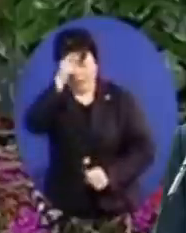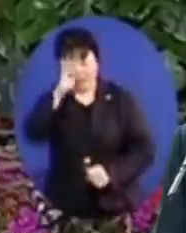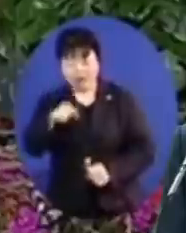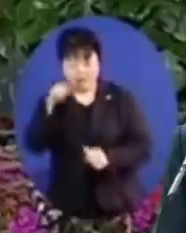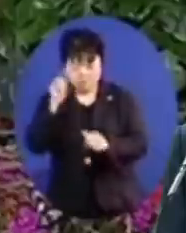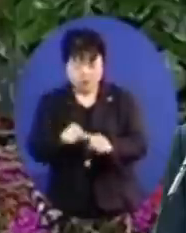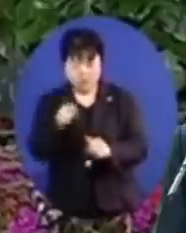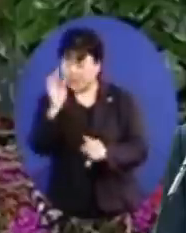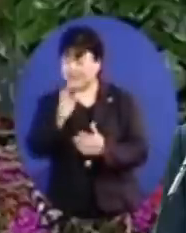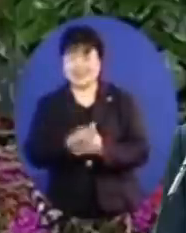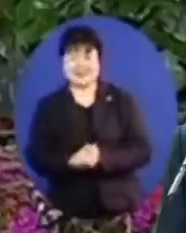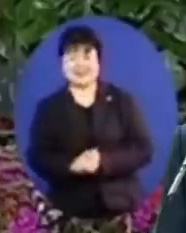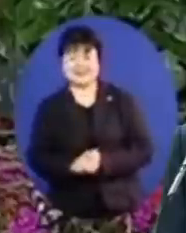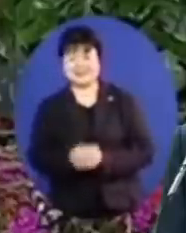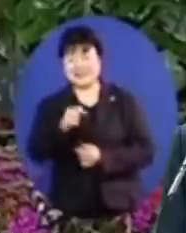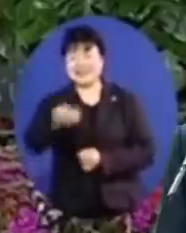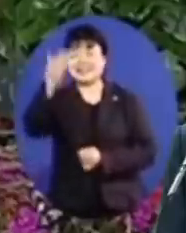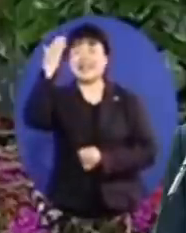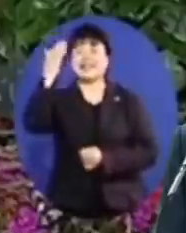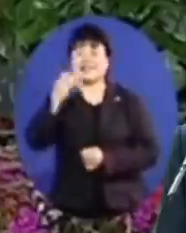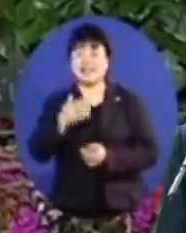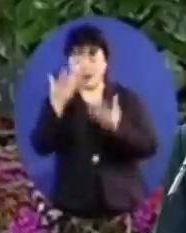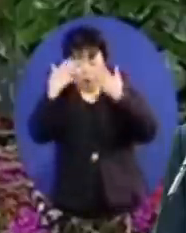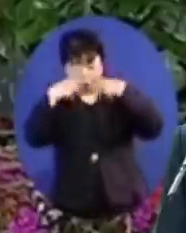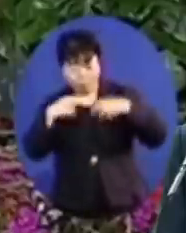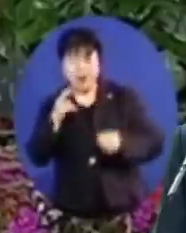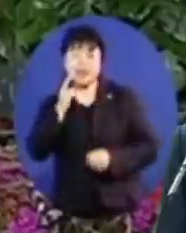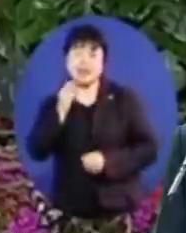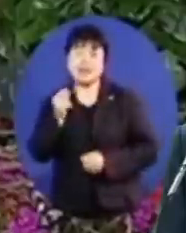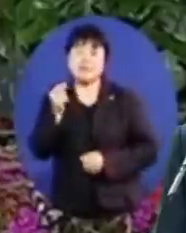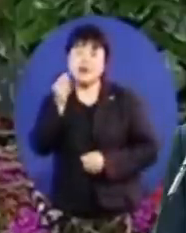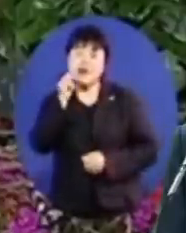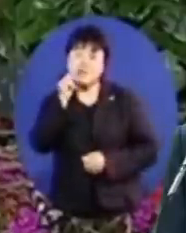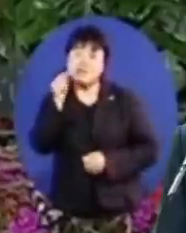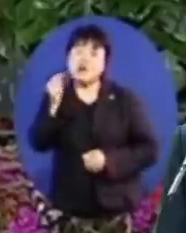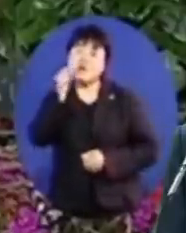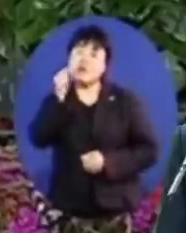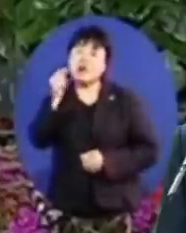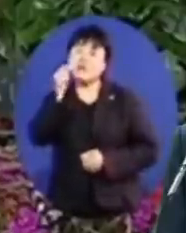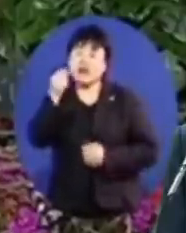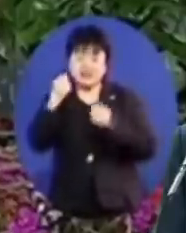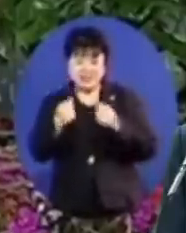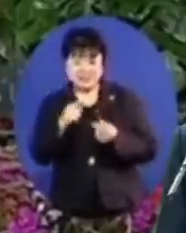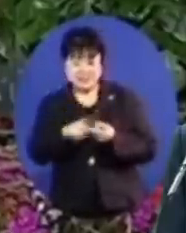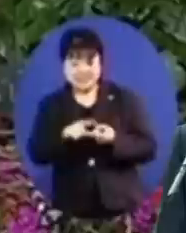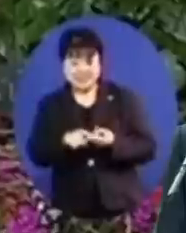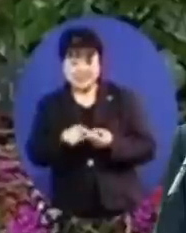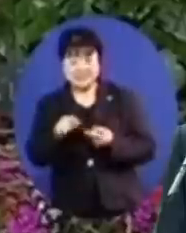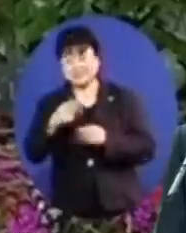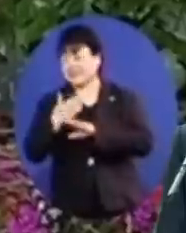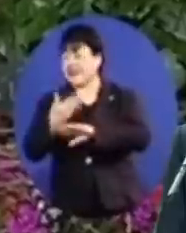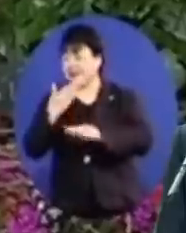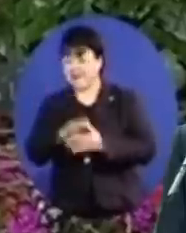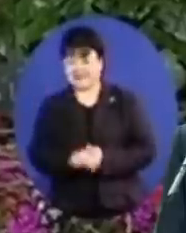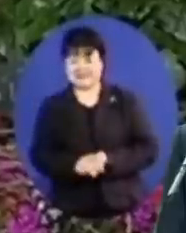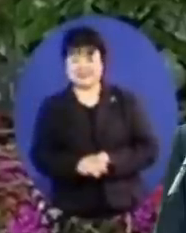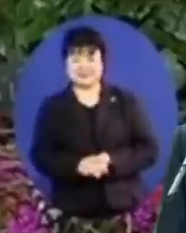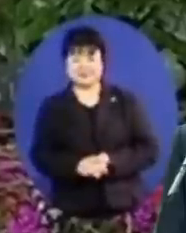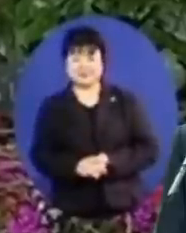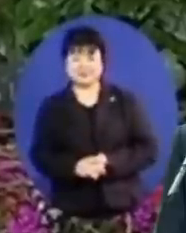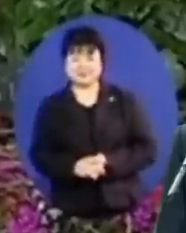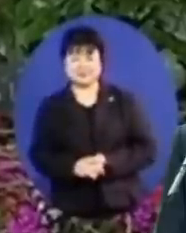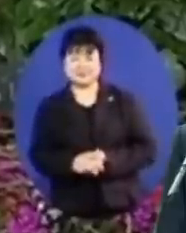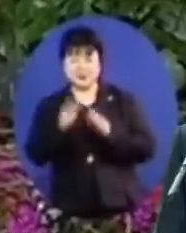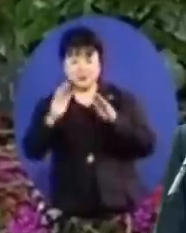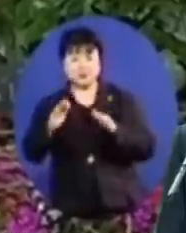것입니다. 옛날 옛날 호랑이 담배 피울 때 그렇게 살았는지 모르겠지만 요사이는 그렇게 살면 안 돼요.